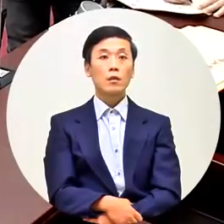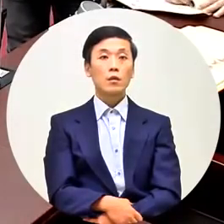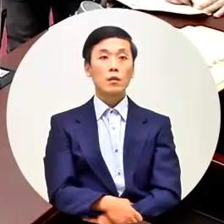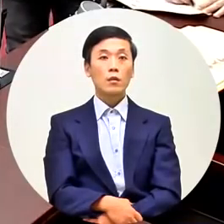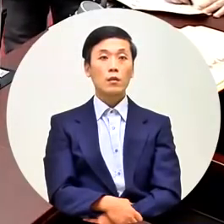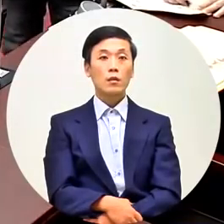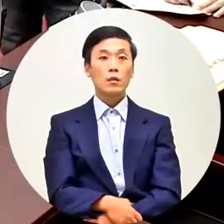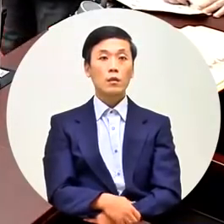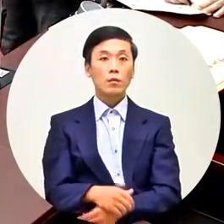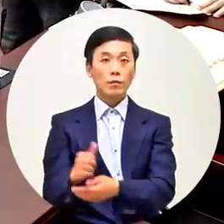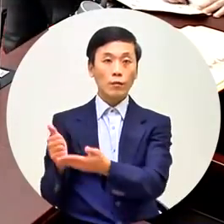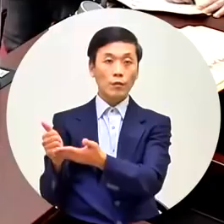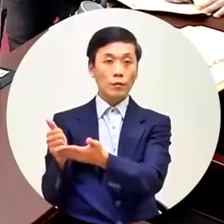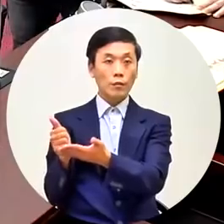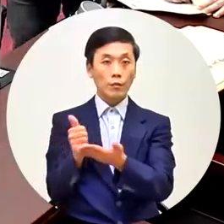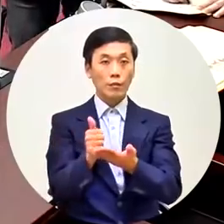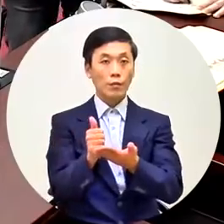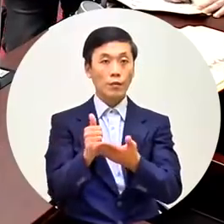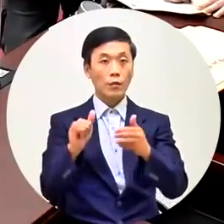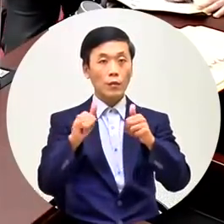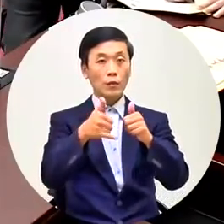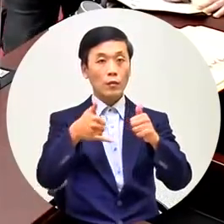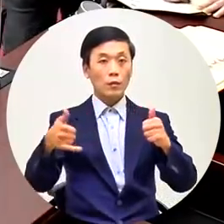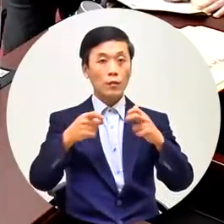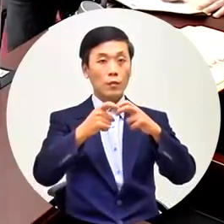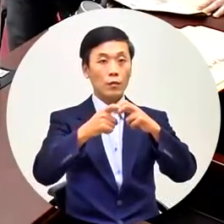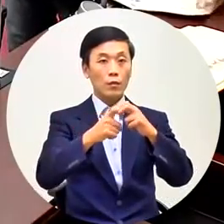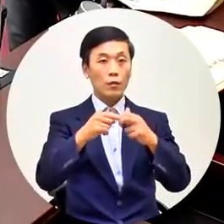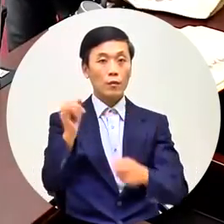请李雅竹议员领取选票。